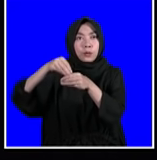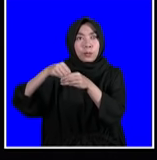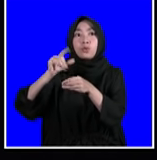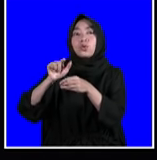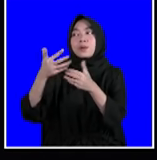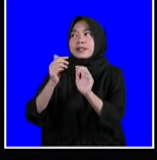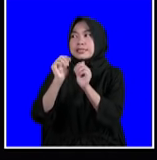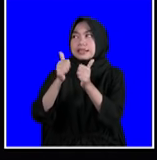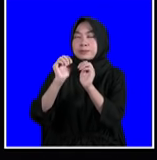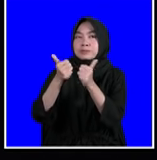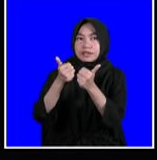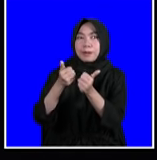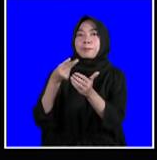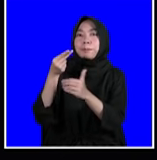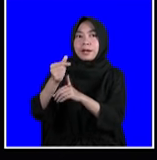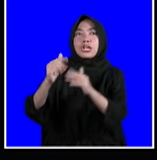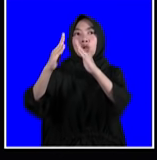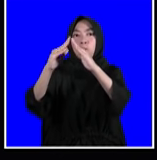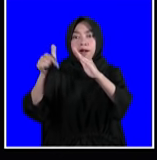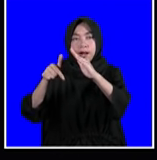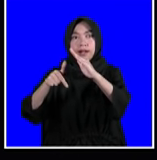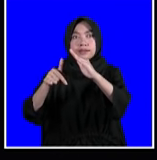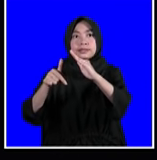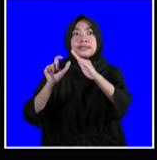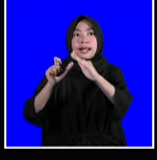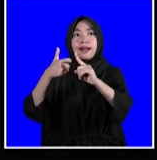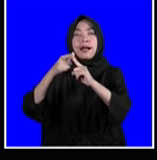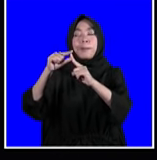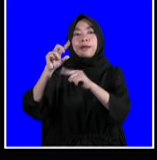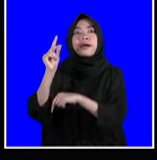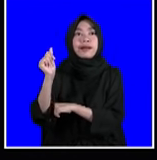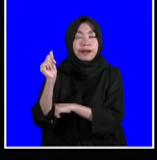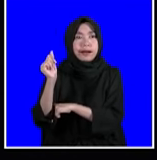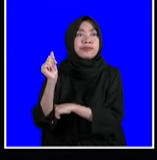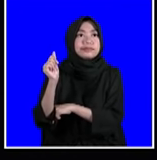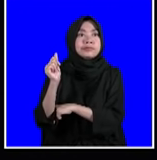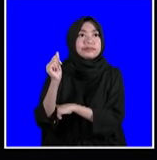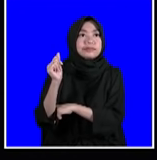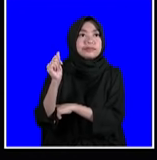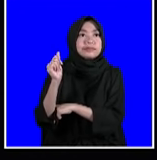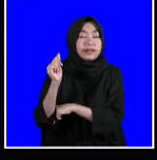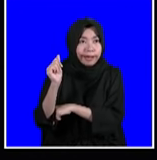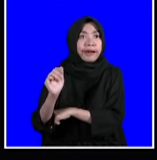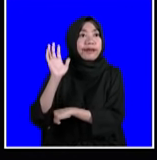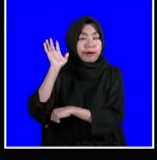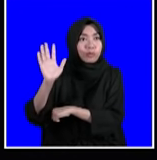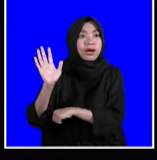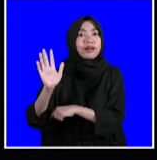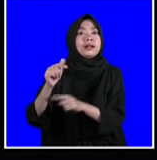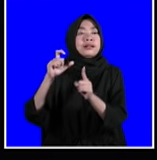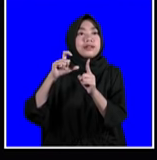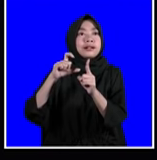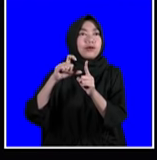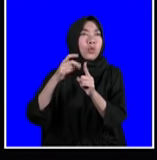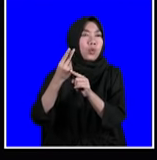mempersiapkan dana pembelian rumah dengan cara KPR. Di situ Anda hanya perlu untuk